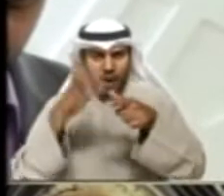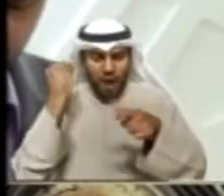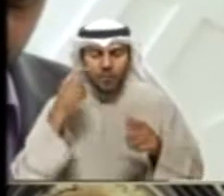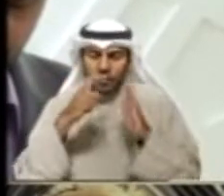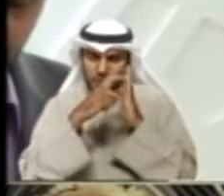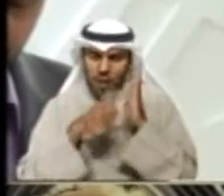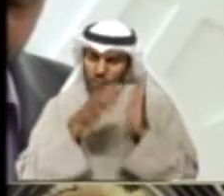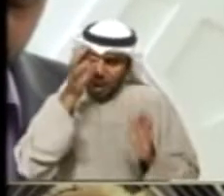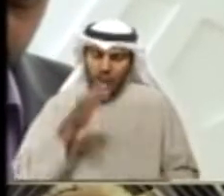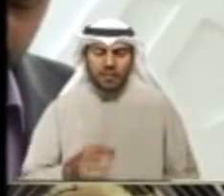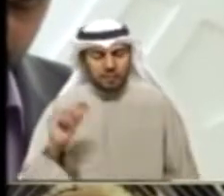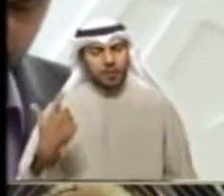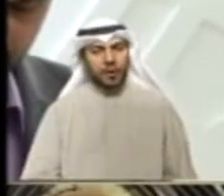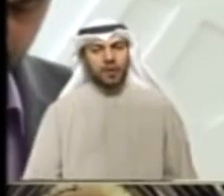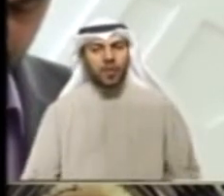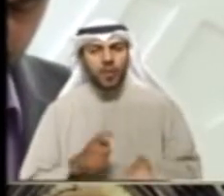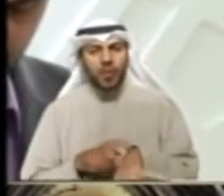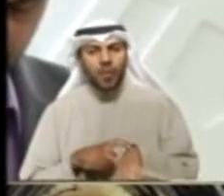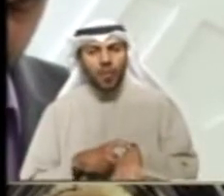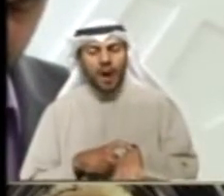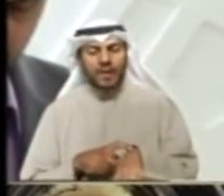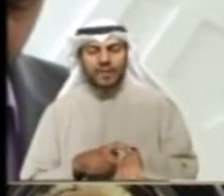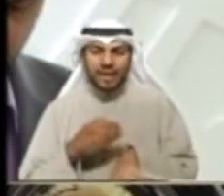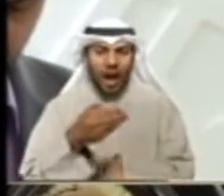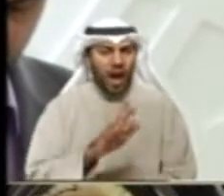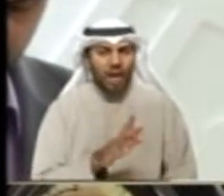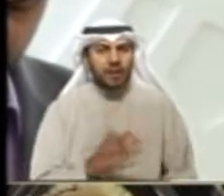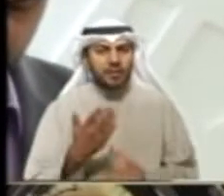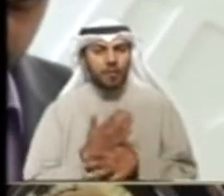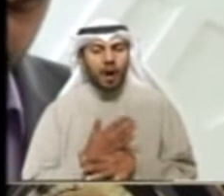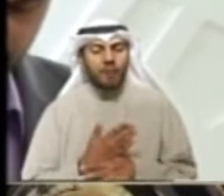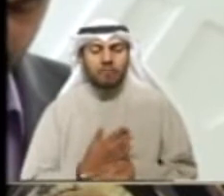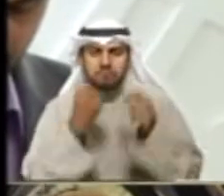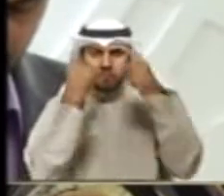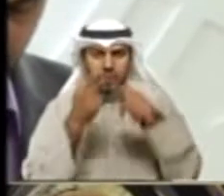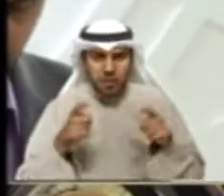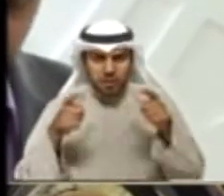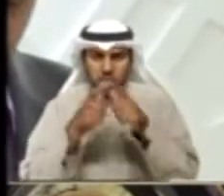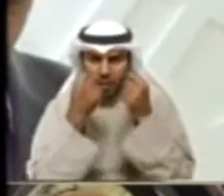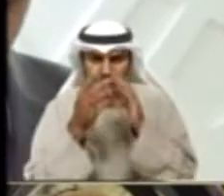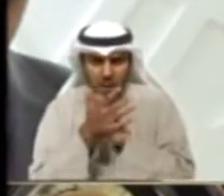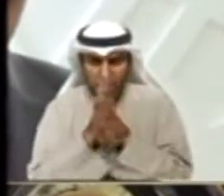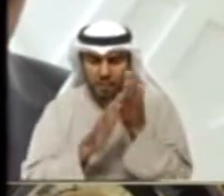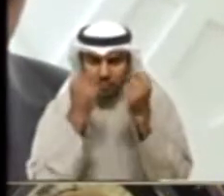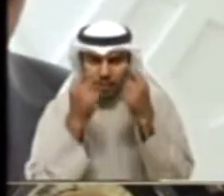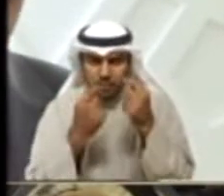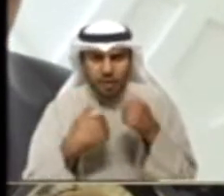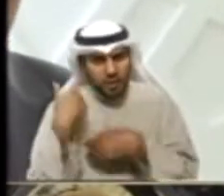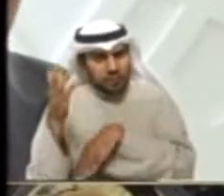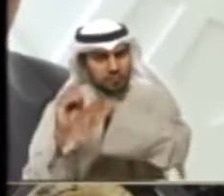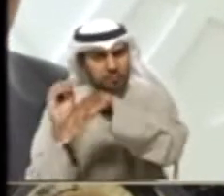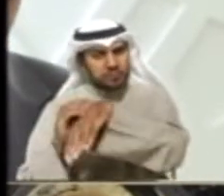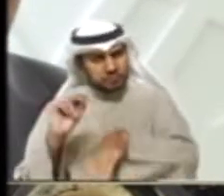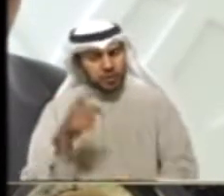القانون يجب أن يقر قبل هذا التاريخ لكي يتنسل لنا اتخاذ كافة الإجراءات الكاملة، وبإذن الله هذه كلها